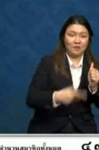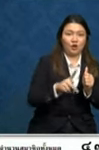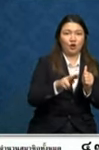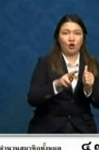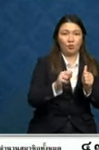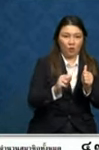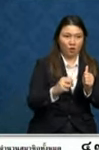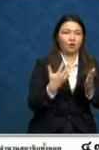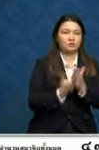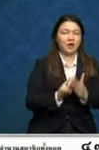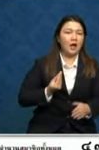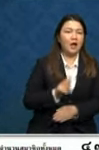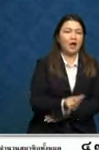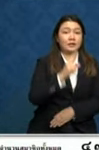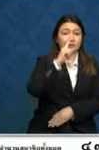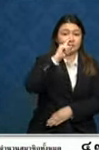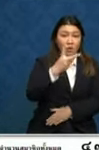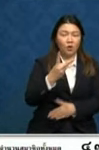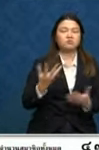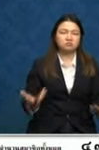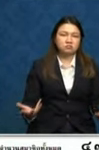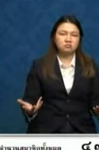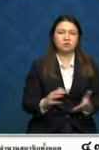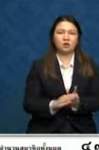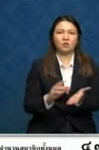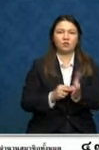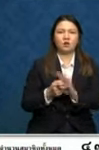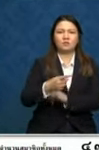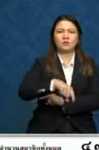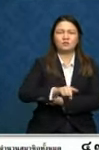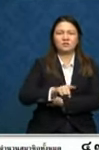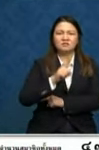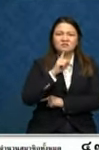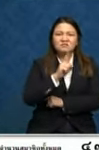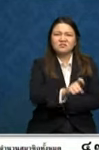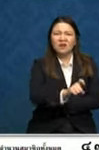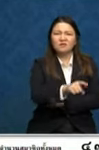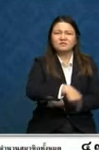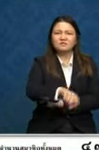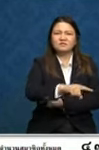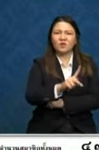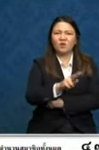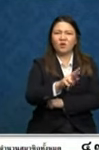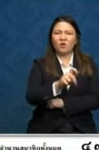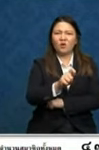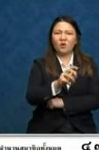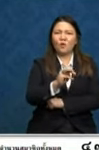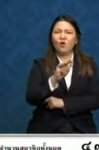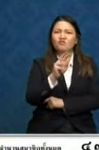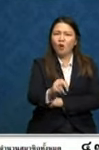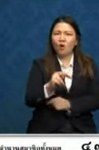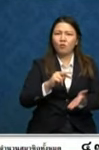น.ถามหน่อยว่าผลงานมีอะไรบ้าง